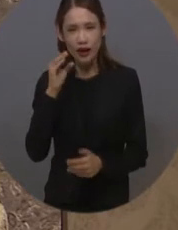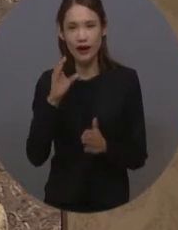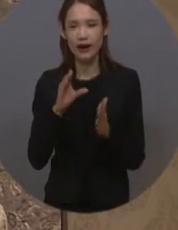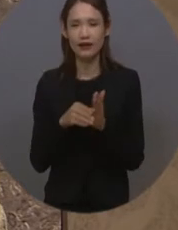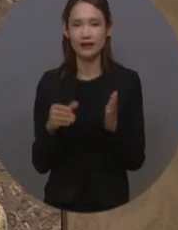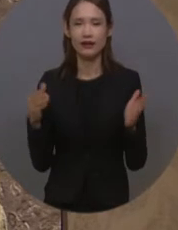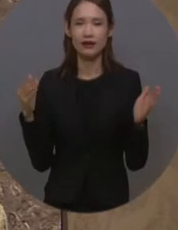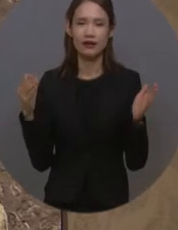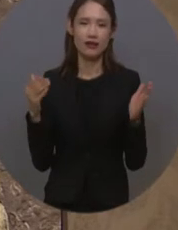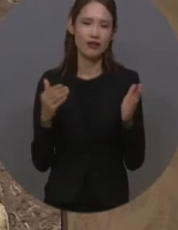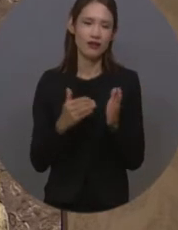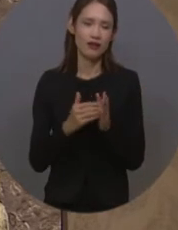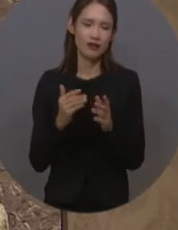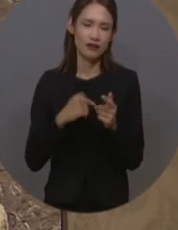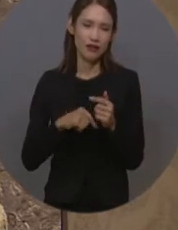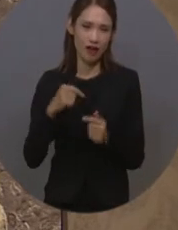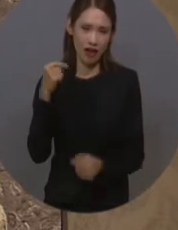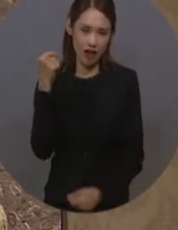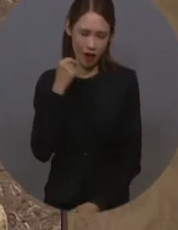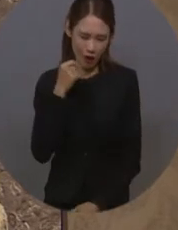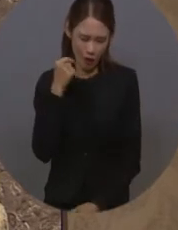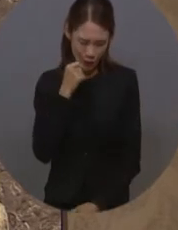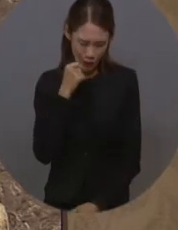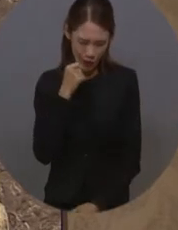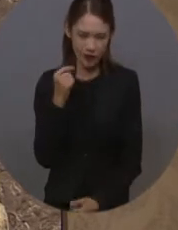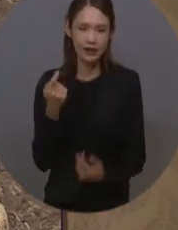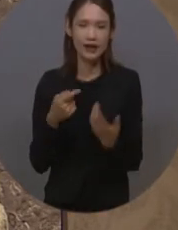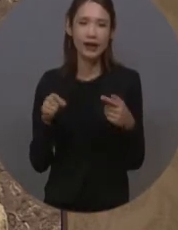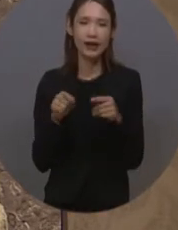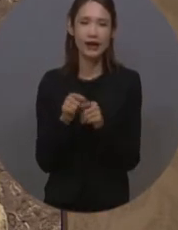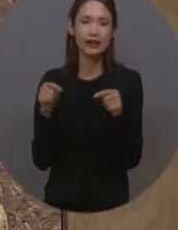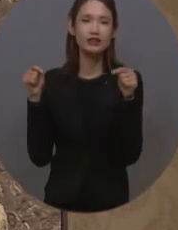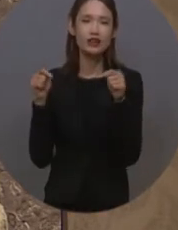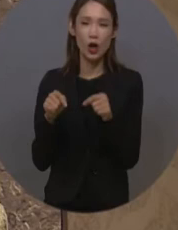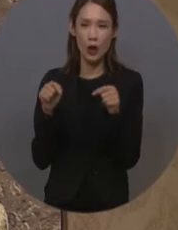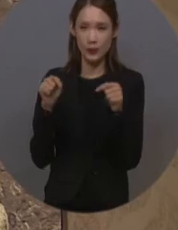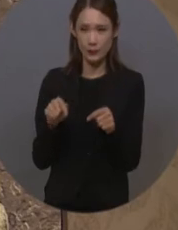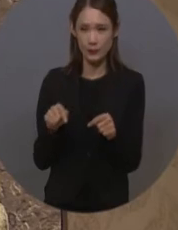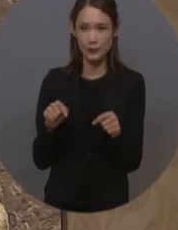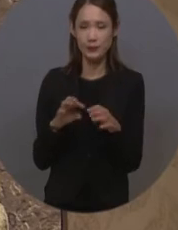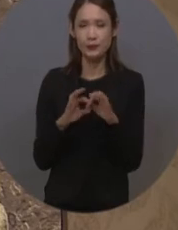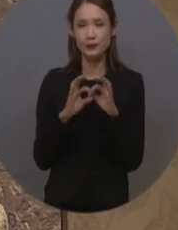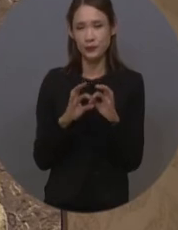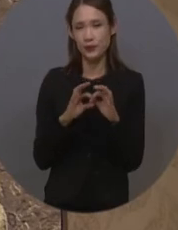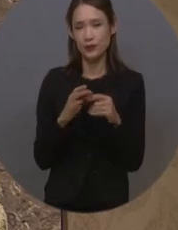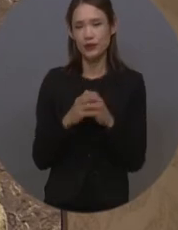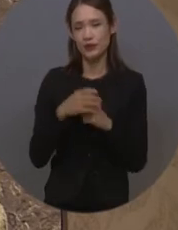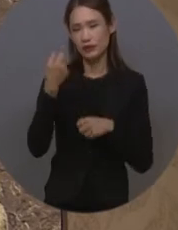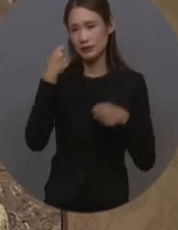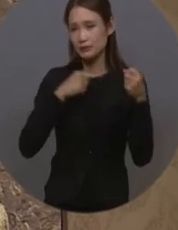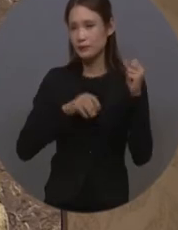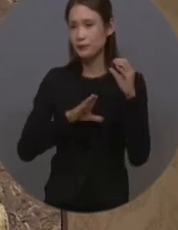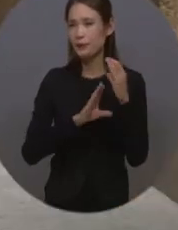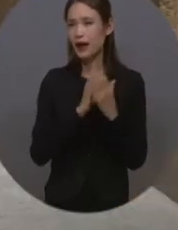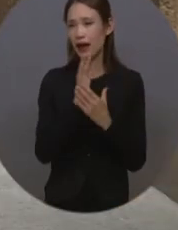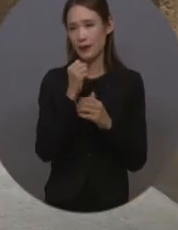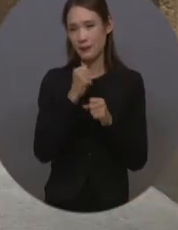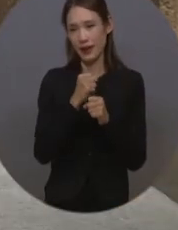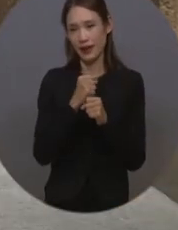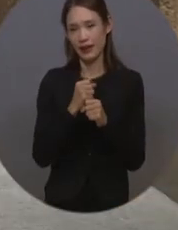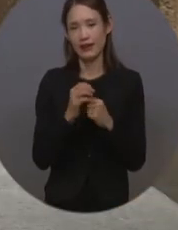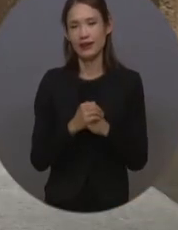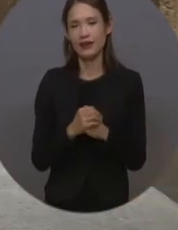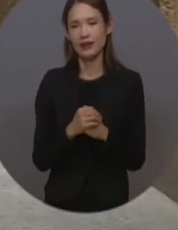네. 상당히 이제 꼼꼼하게 같이 협의하면서 네. 신발을 만들어가고 있죠.